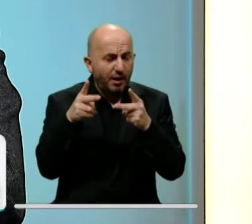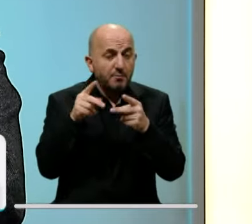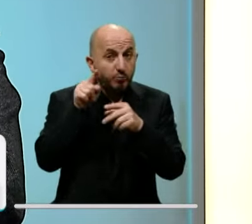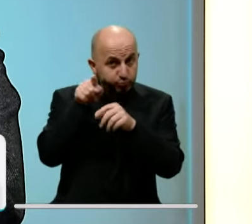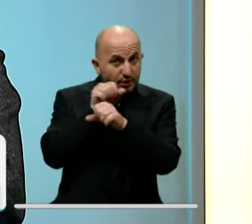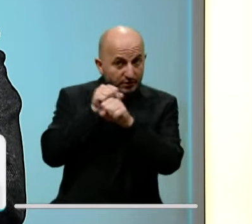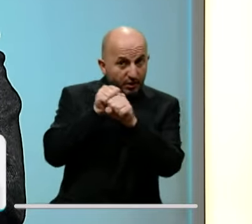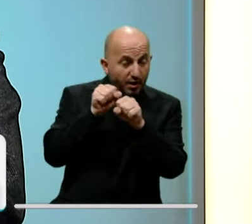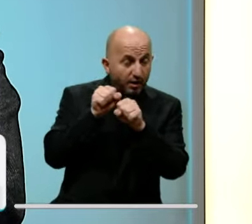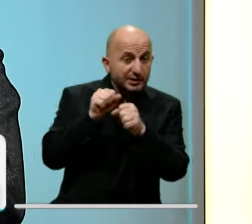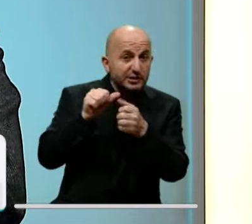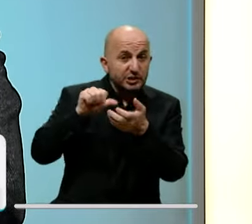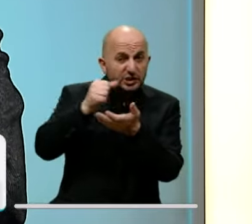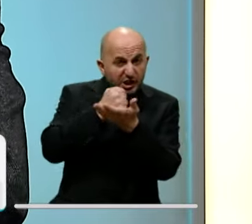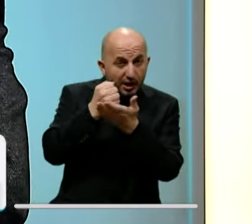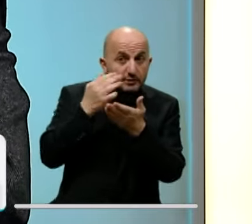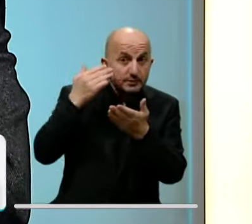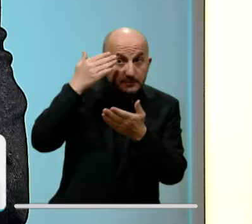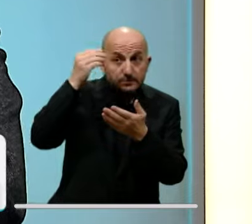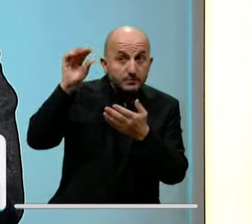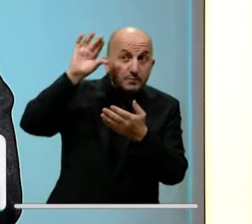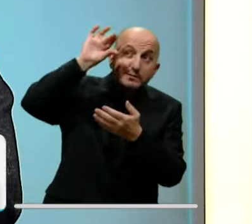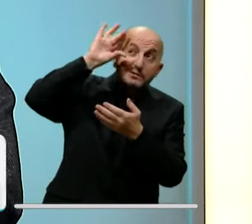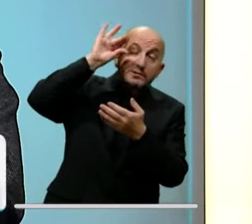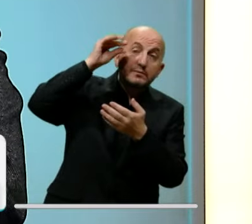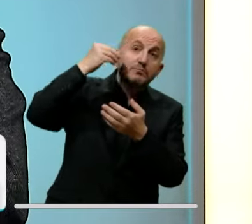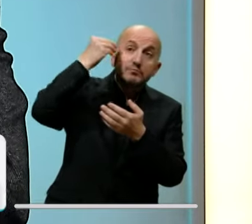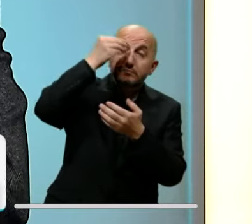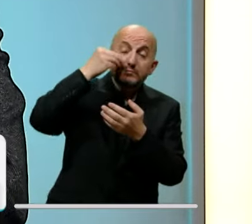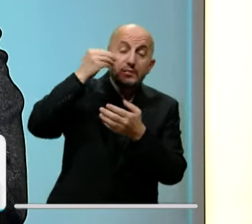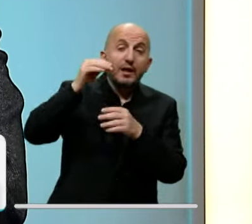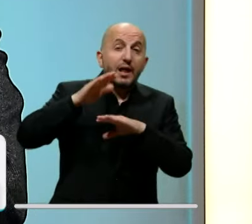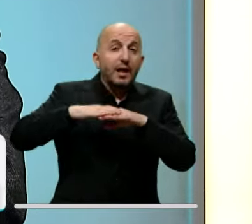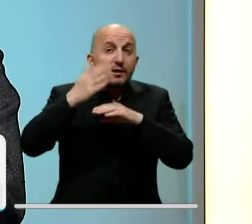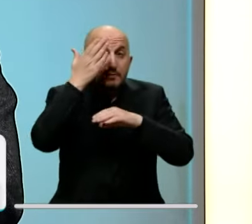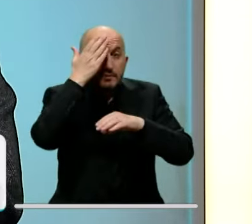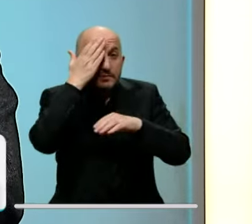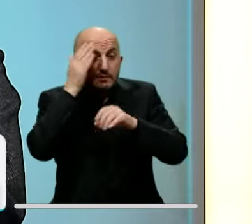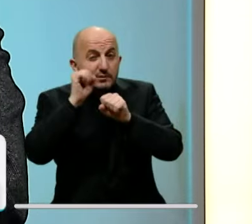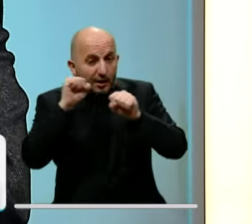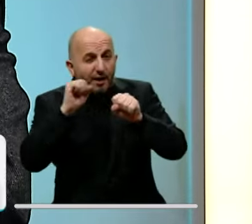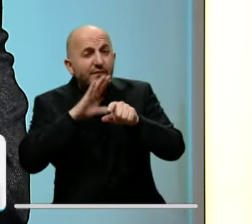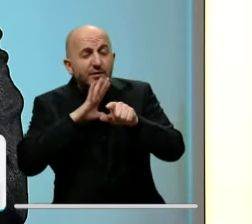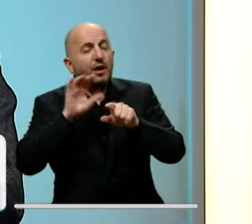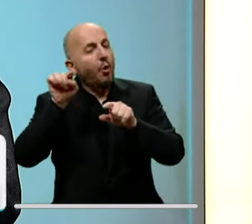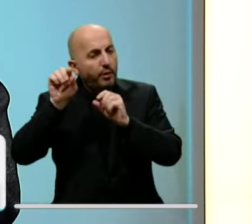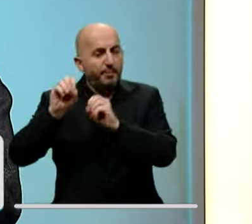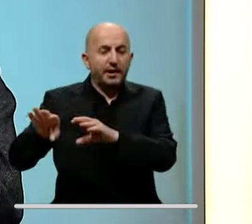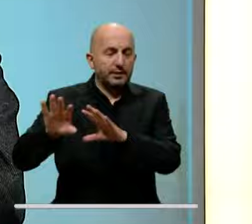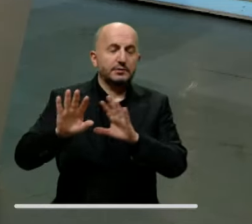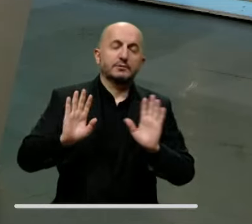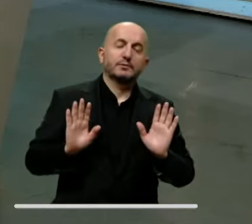zararlıysa mesela ilaç sürülmüştür orada mes etmesi elini oraya sürmesi sakıncalı İsa on da terk